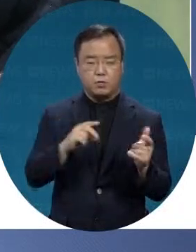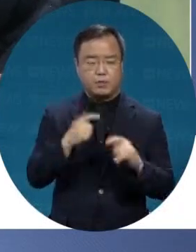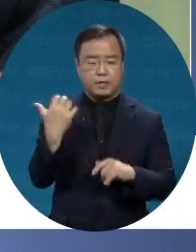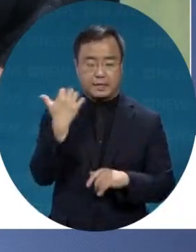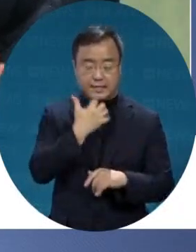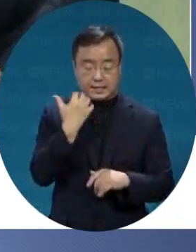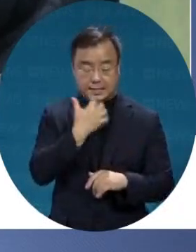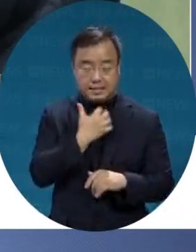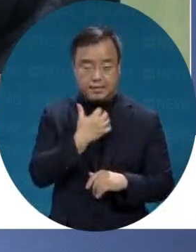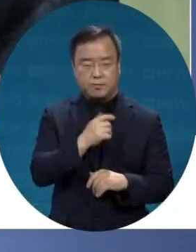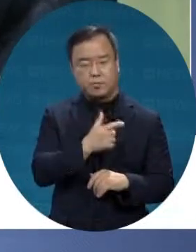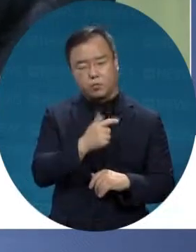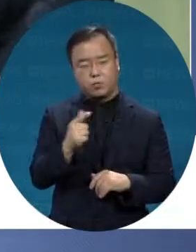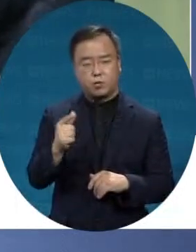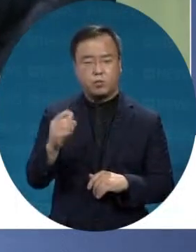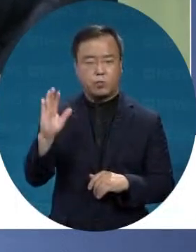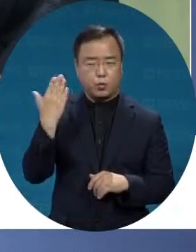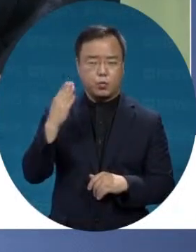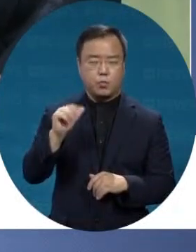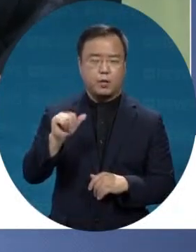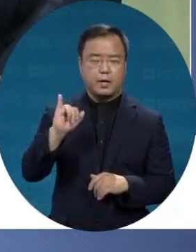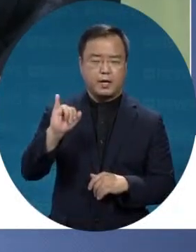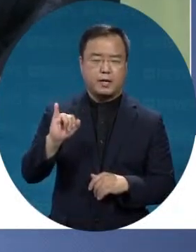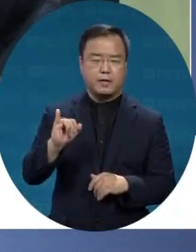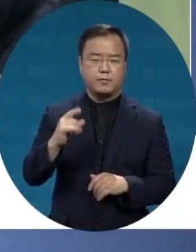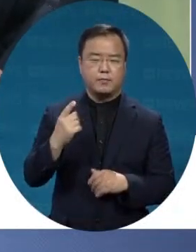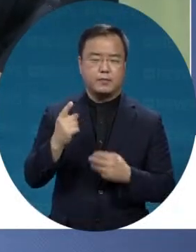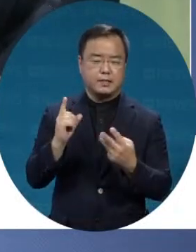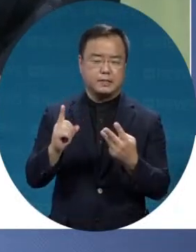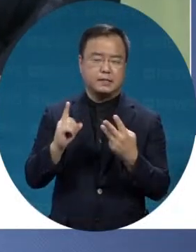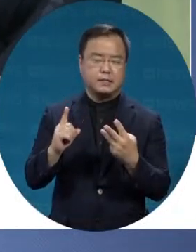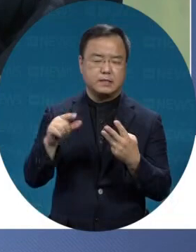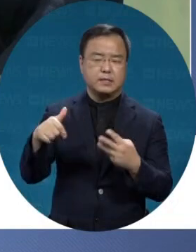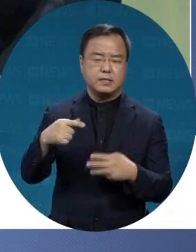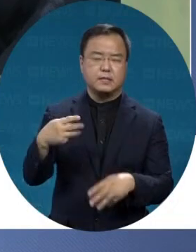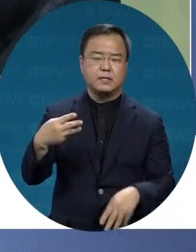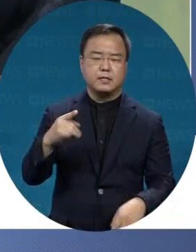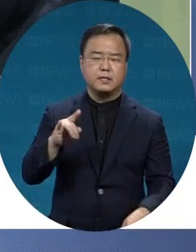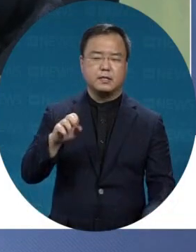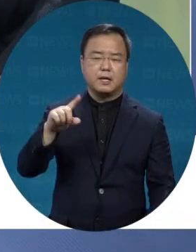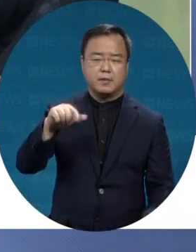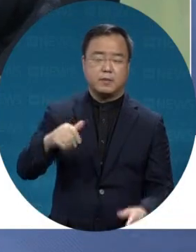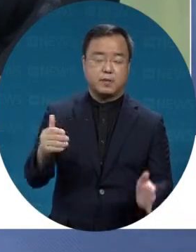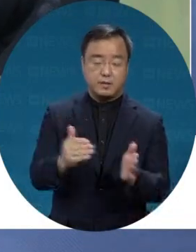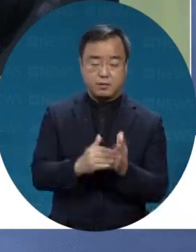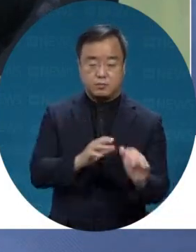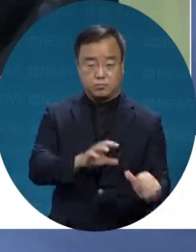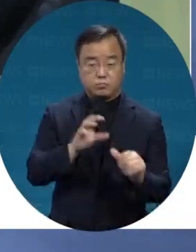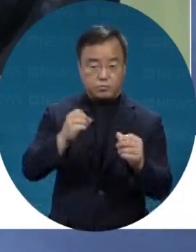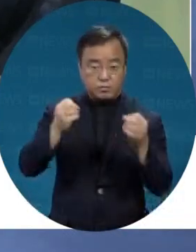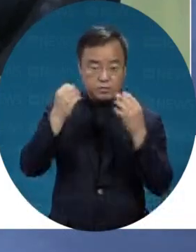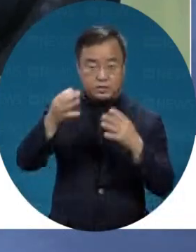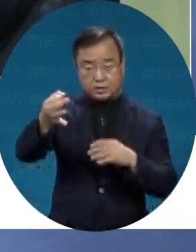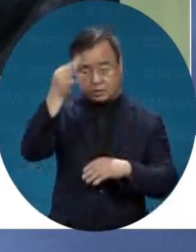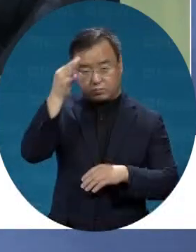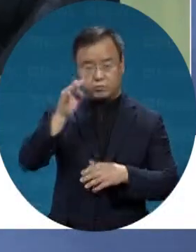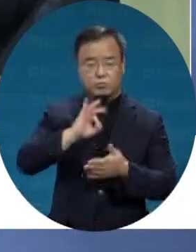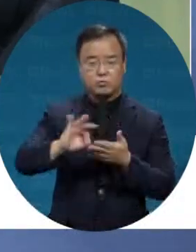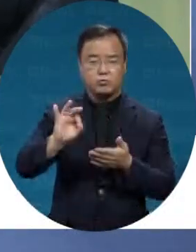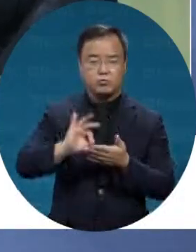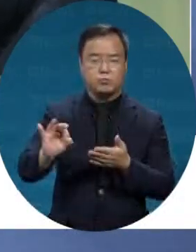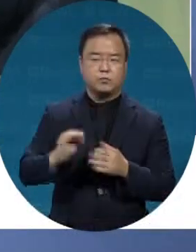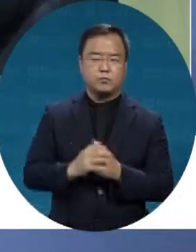채색이라든지 뭐 요즘에는 사실 AI 라던지 3D 그래픽 뭐 이런 것도 신기술로 이렇게 적용이 되거든요